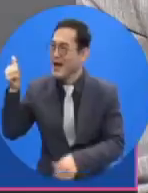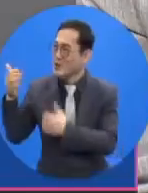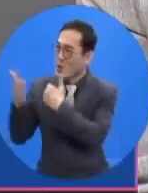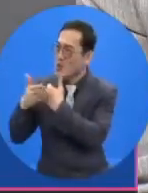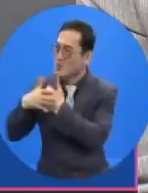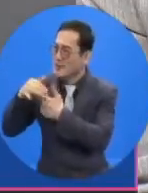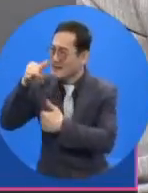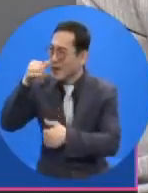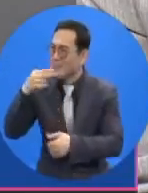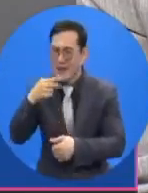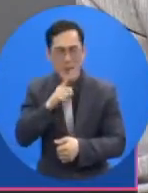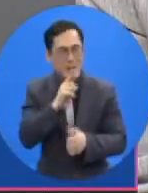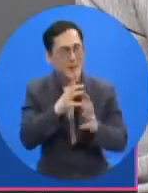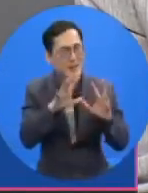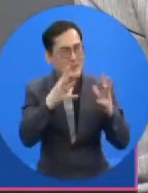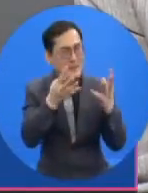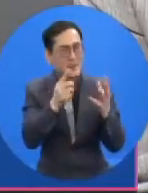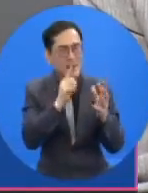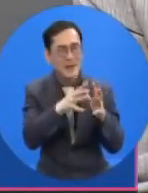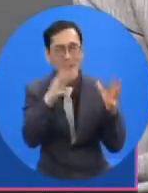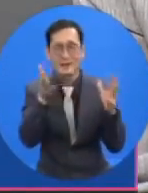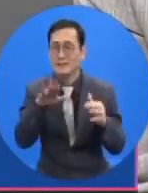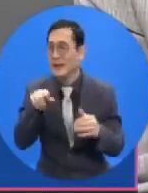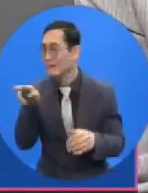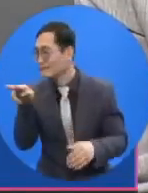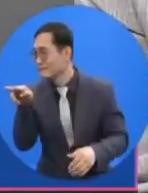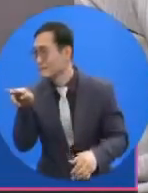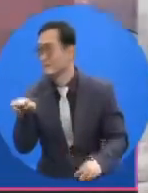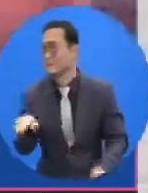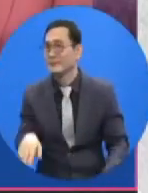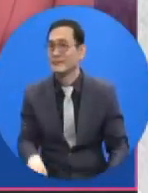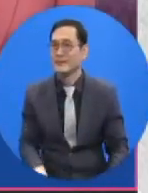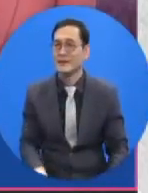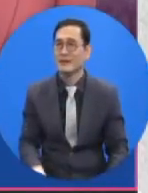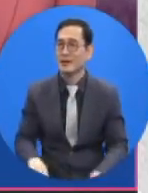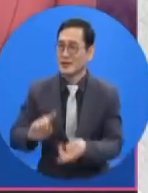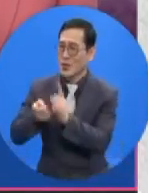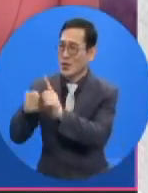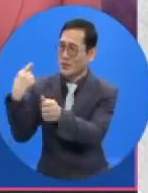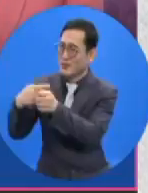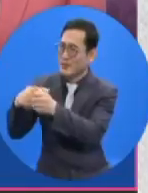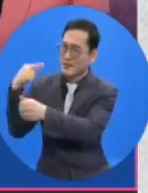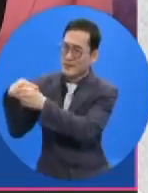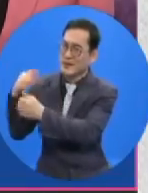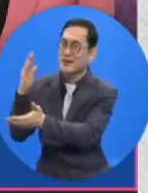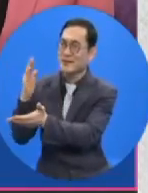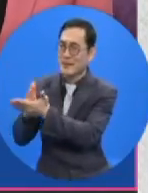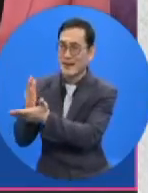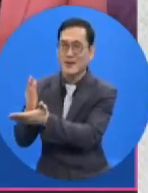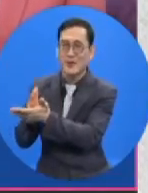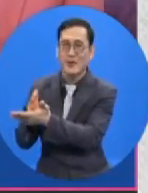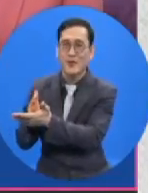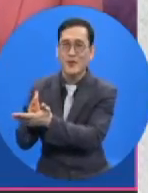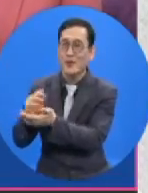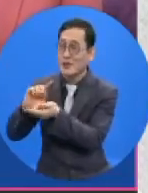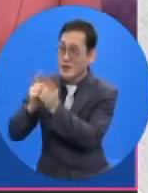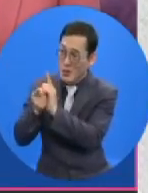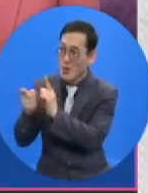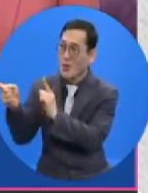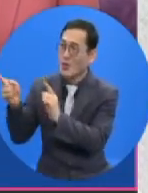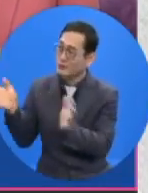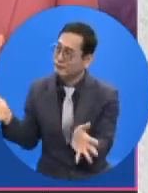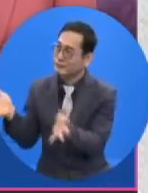떠나서 좀 유쾌하게 봐서 그럼 서로 비난하고 비판하는 것이 아니고 왜 네거티브 선거가 아니고 파지티브 선거를